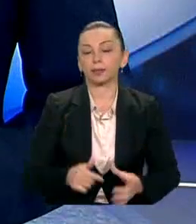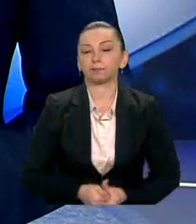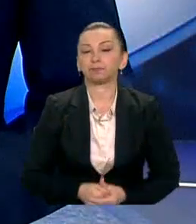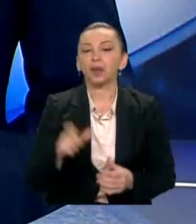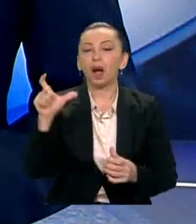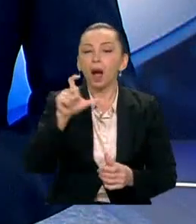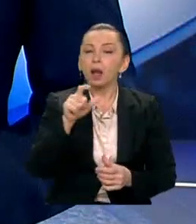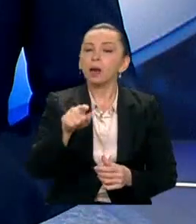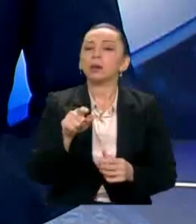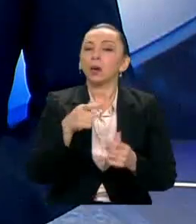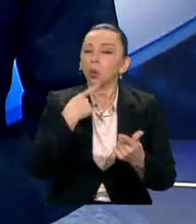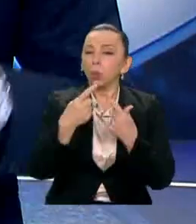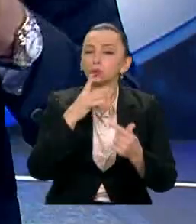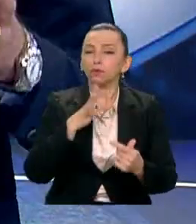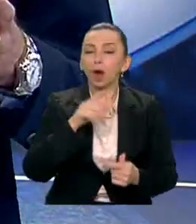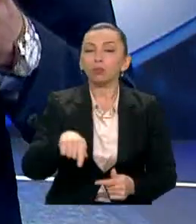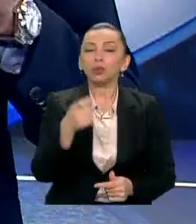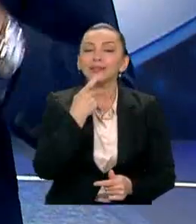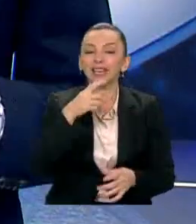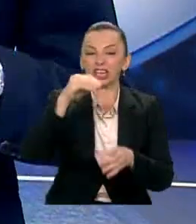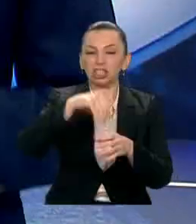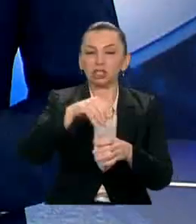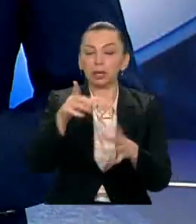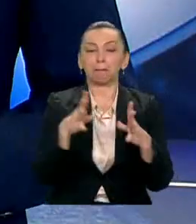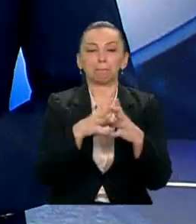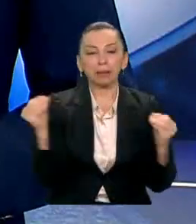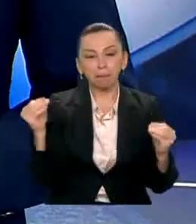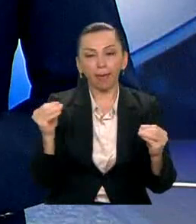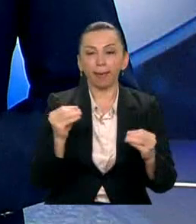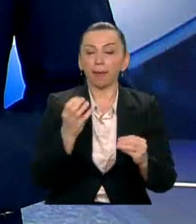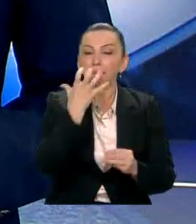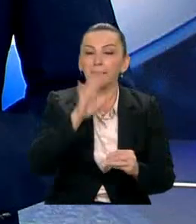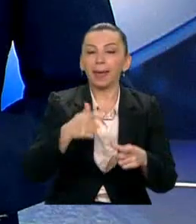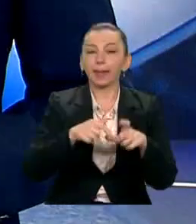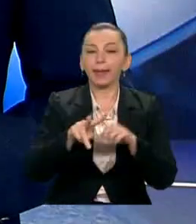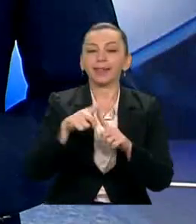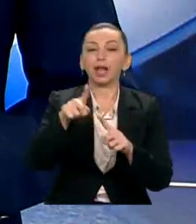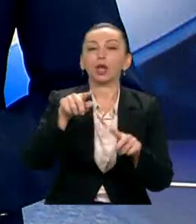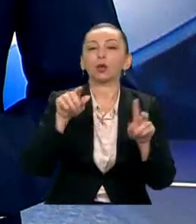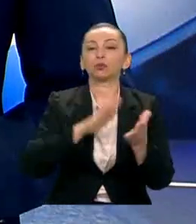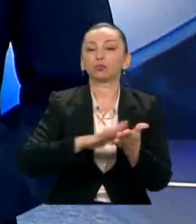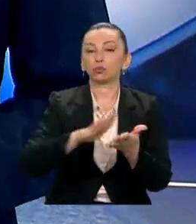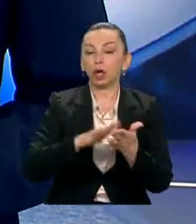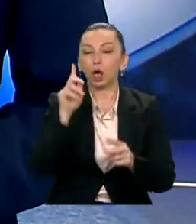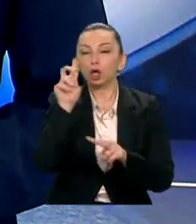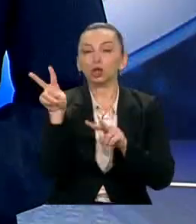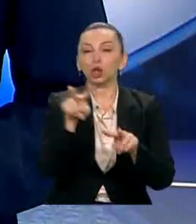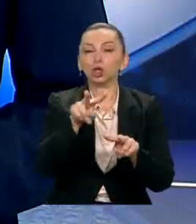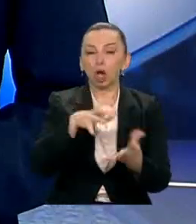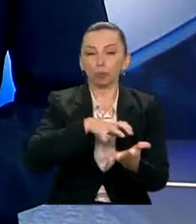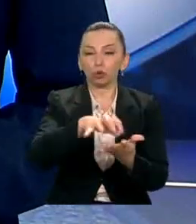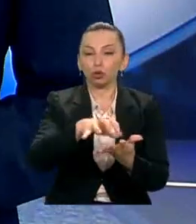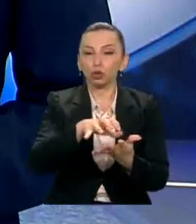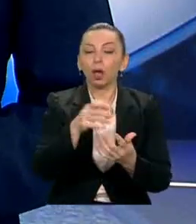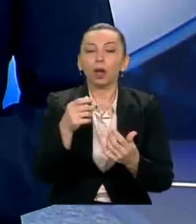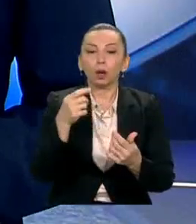aylardır konuşuluyordu Bu yıl içerisinde bitmesi bekleniyordu EYT düzenlemesi için gözler bütçe görüşmelerini